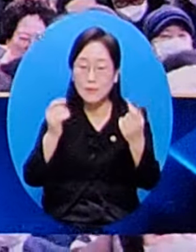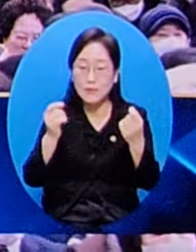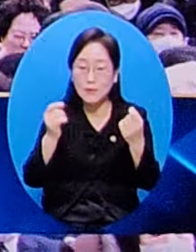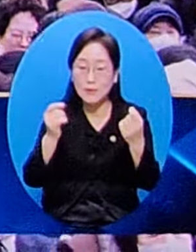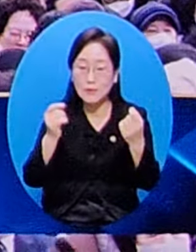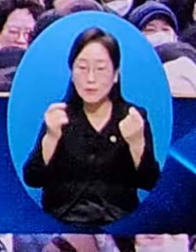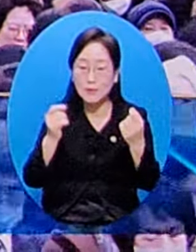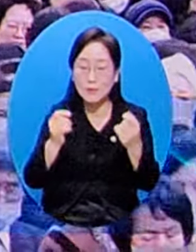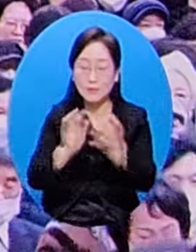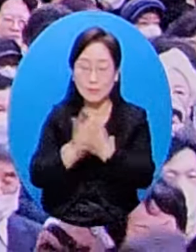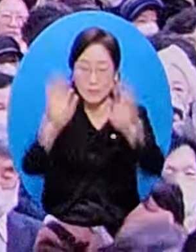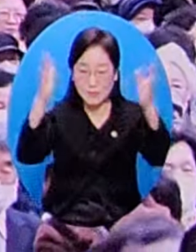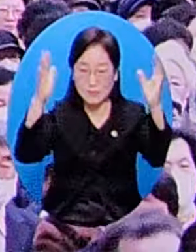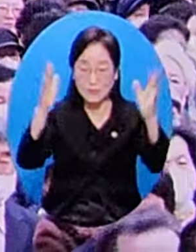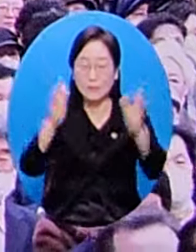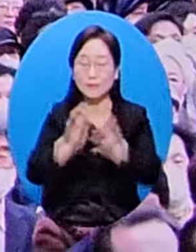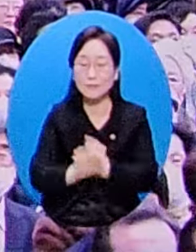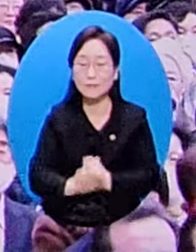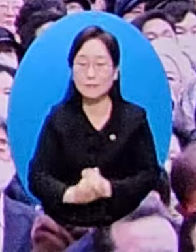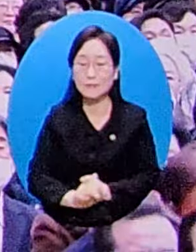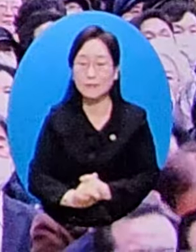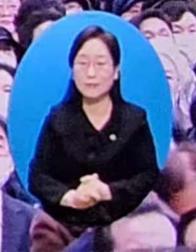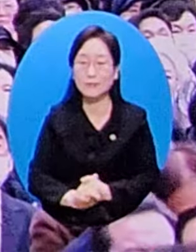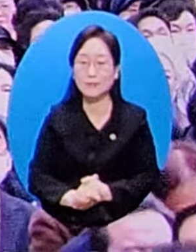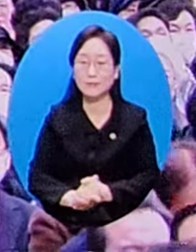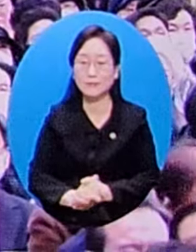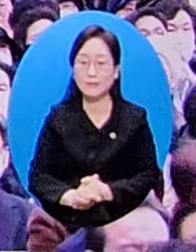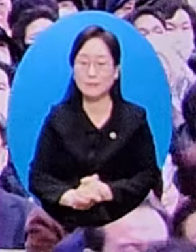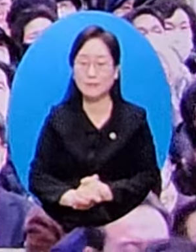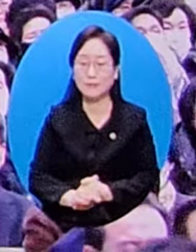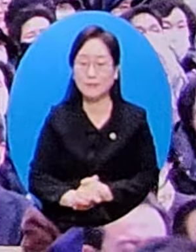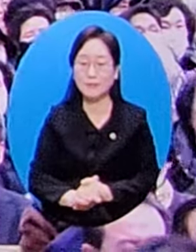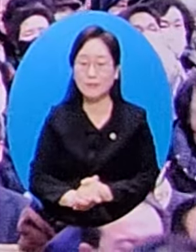아멘. 주님을 환영합니다. 할렐루야.